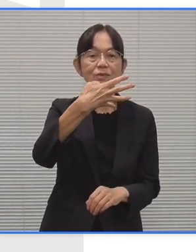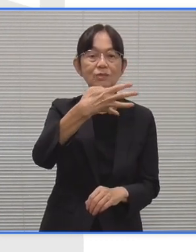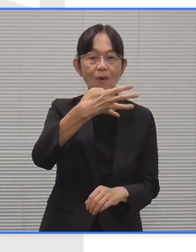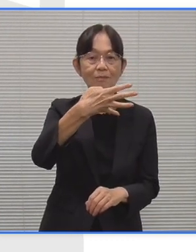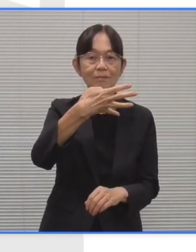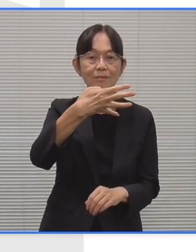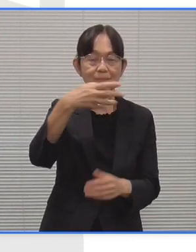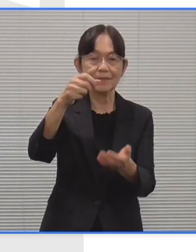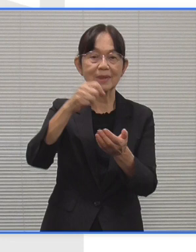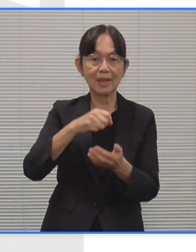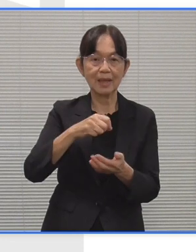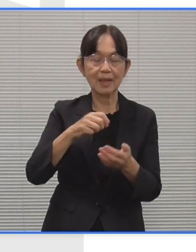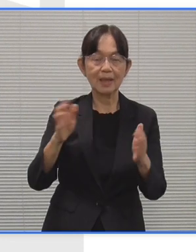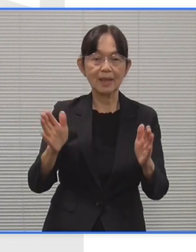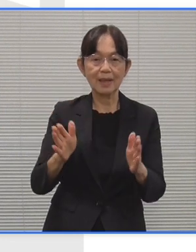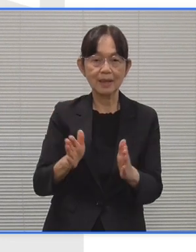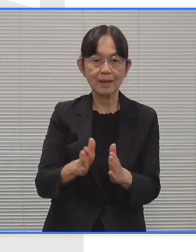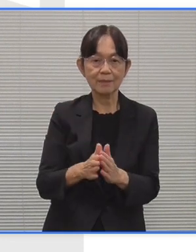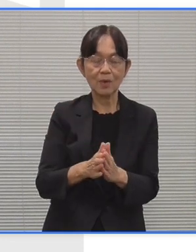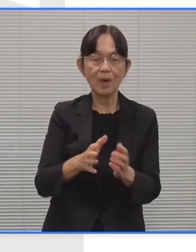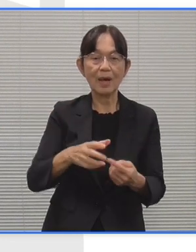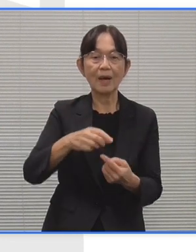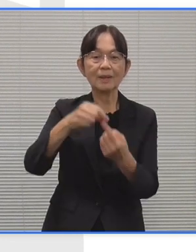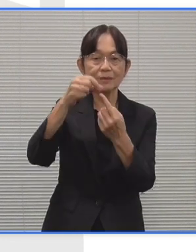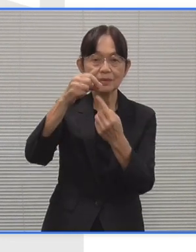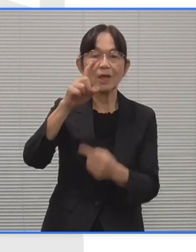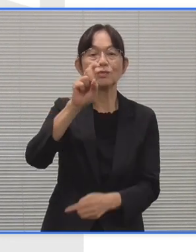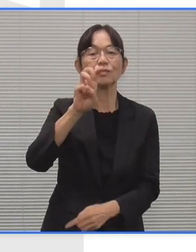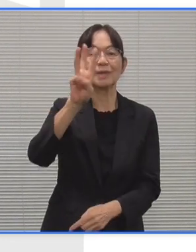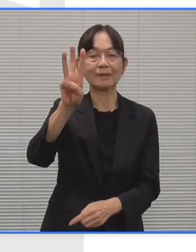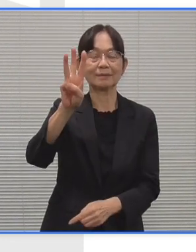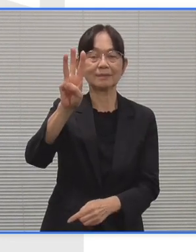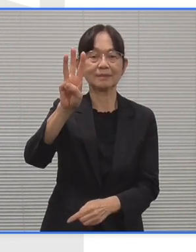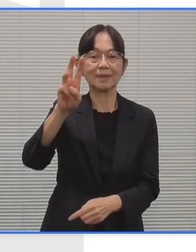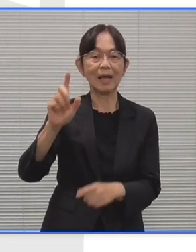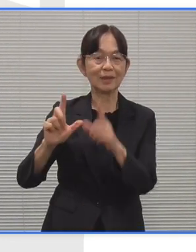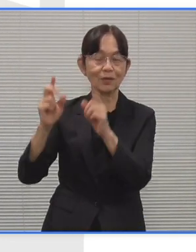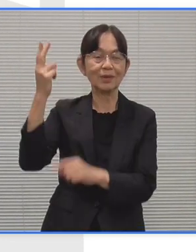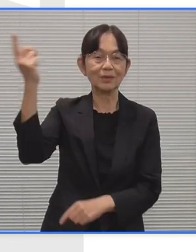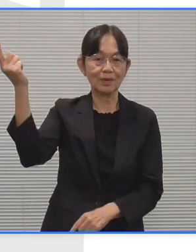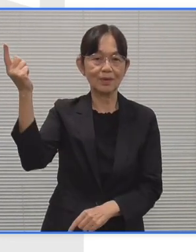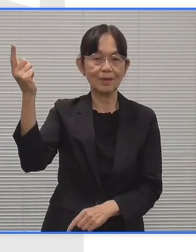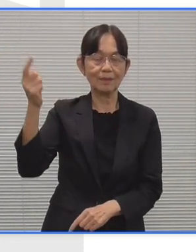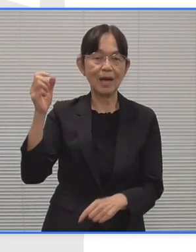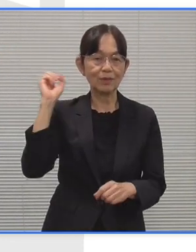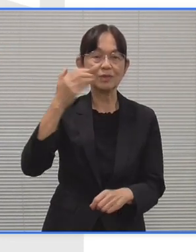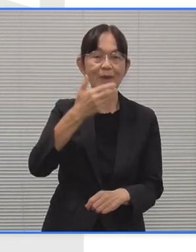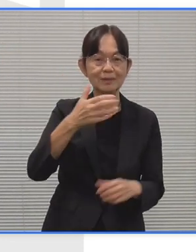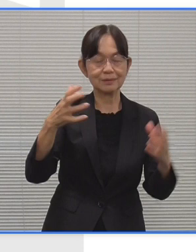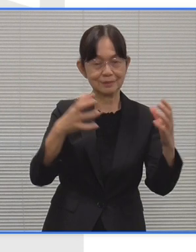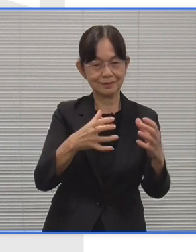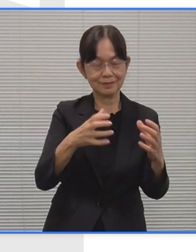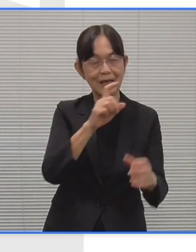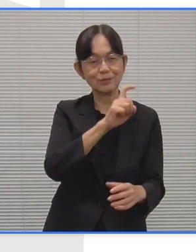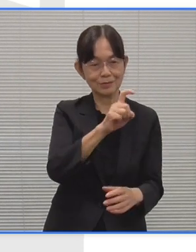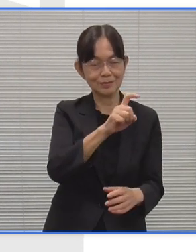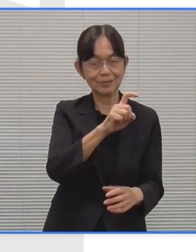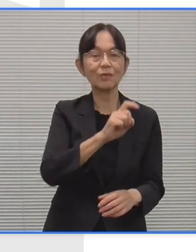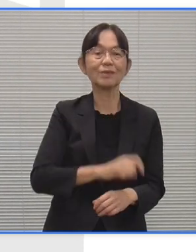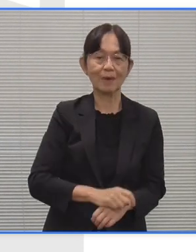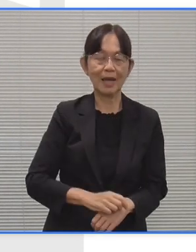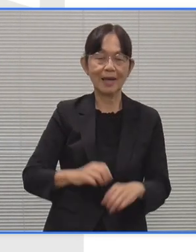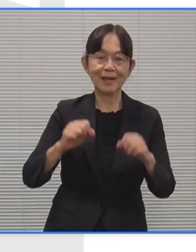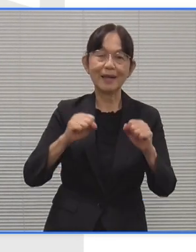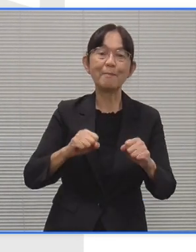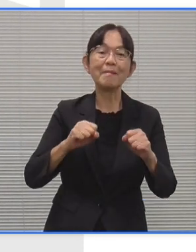って13件提案に回したということですので、うちの規模からすると10というのは、頑張